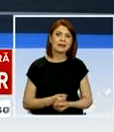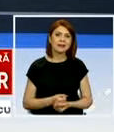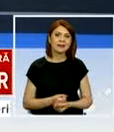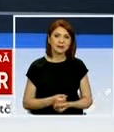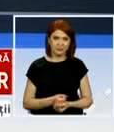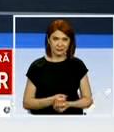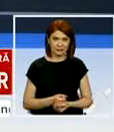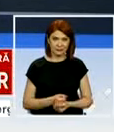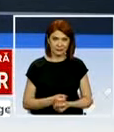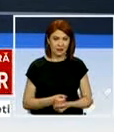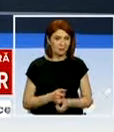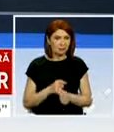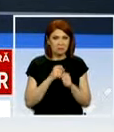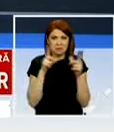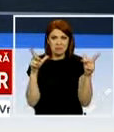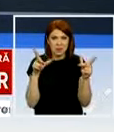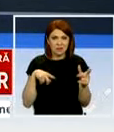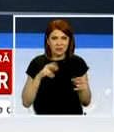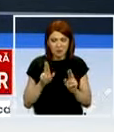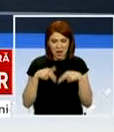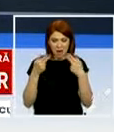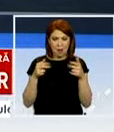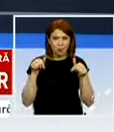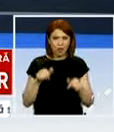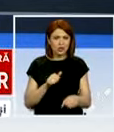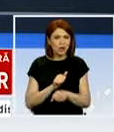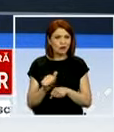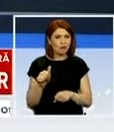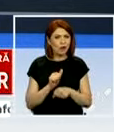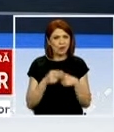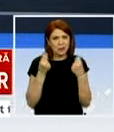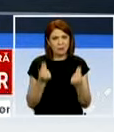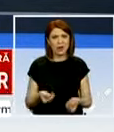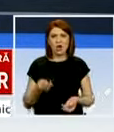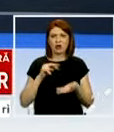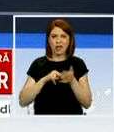Minunat să fim înapoi aici, este foarte bine organizat acest summit.